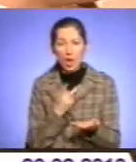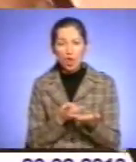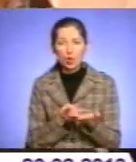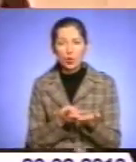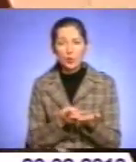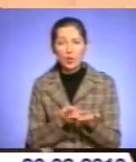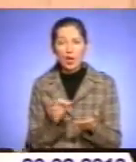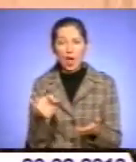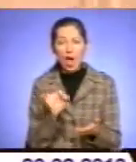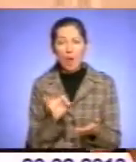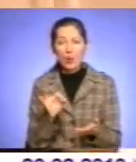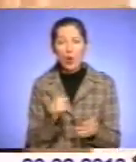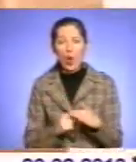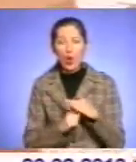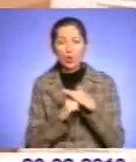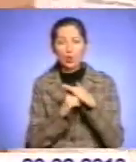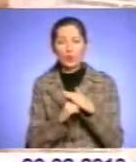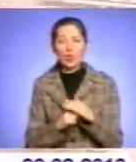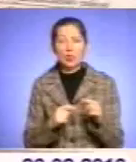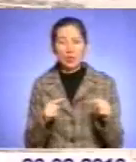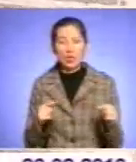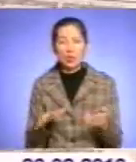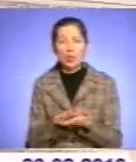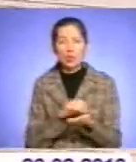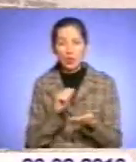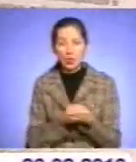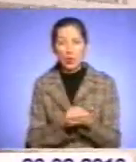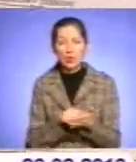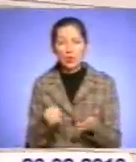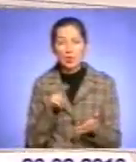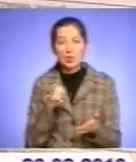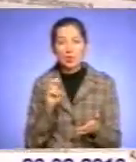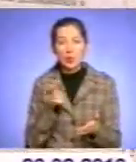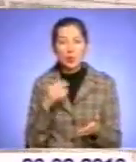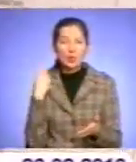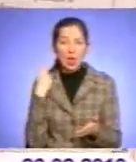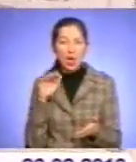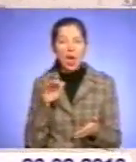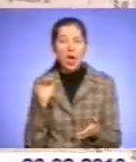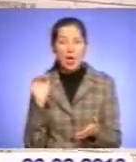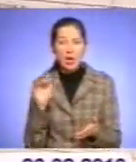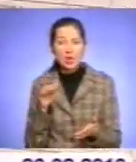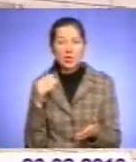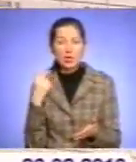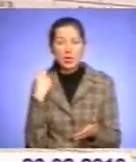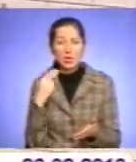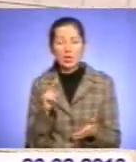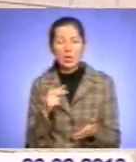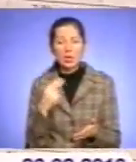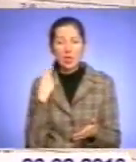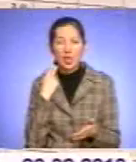значить, про основні засоби, про їхній знос, про дебіторську, кредиторську заборгованість, чисельність працюючих, дохід